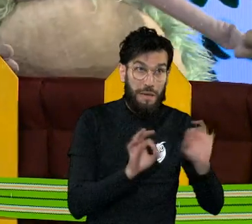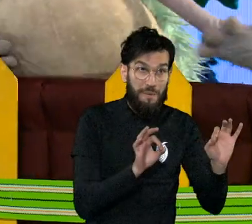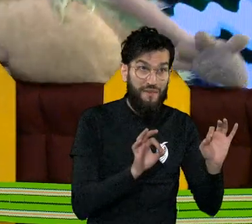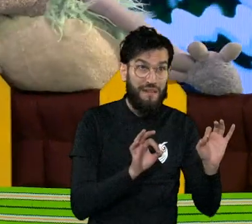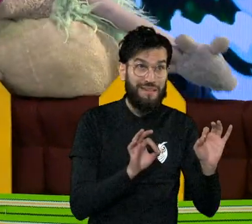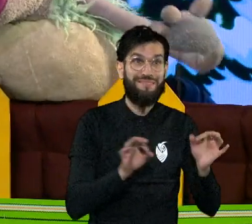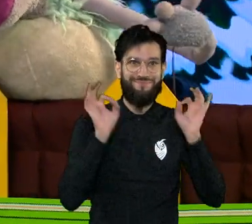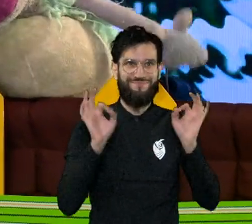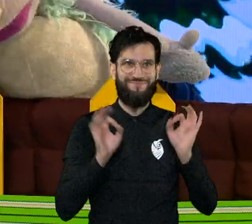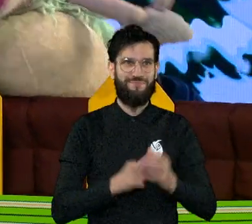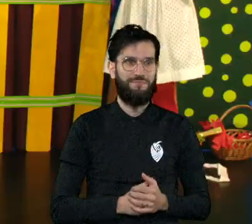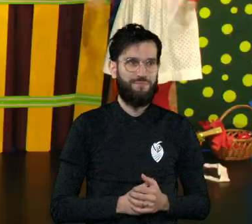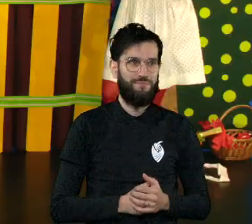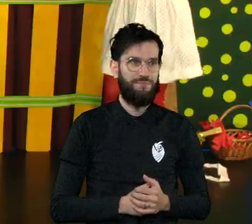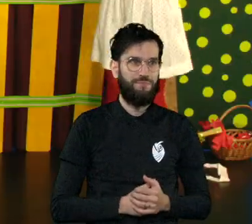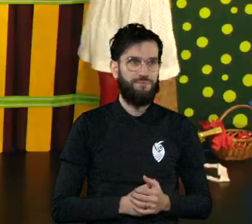na to.